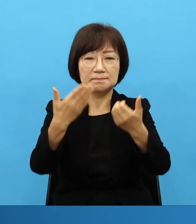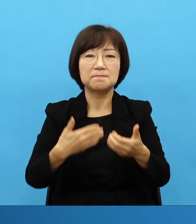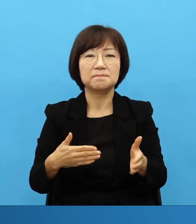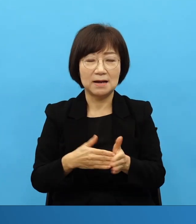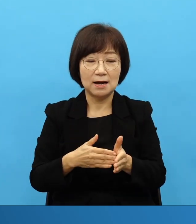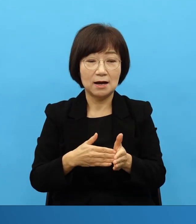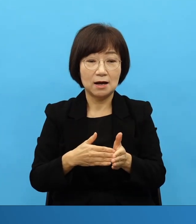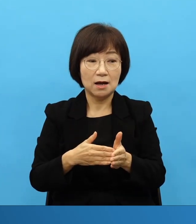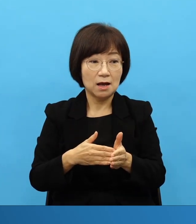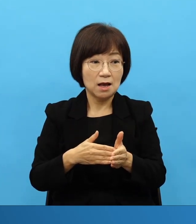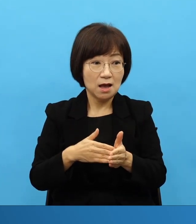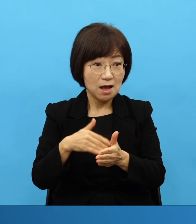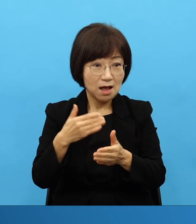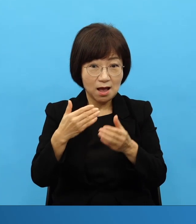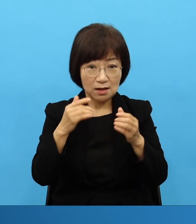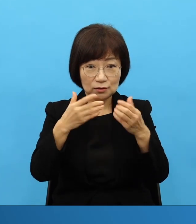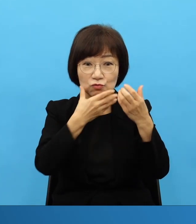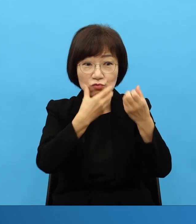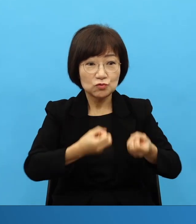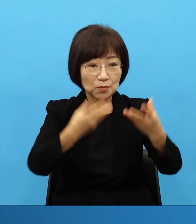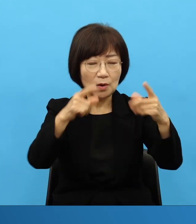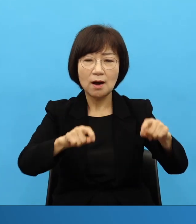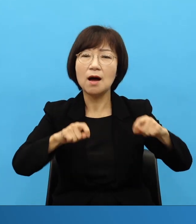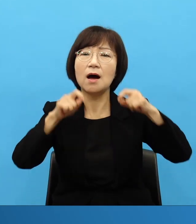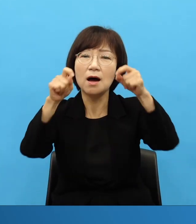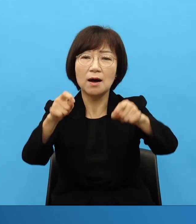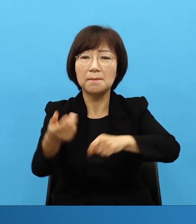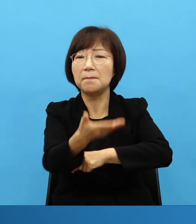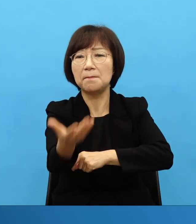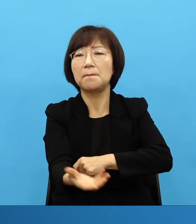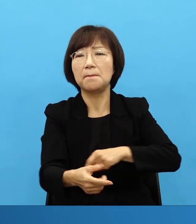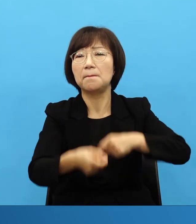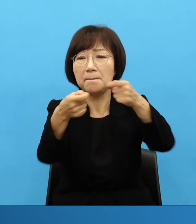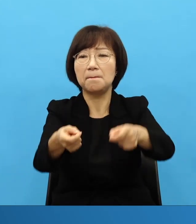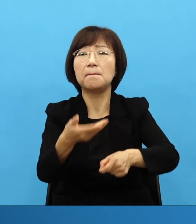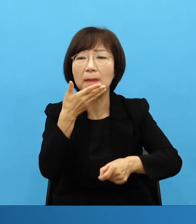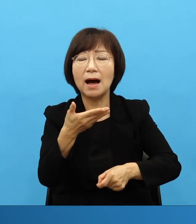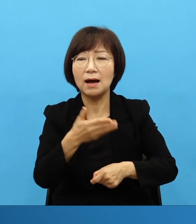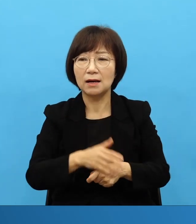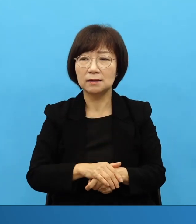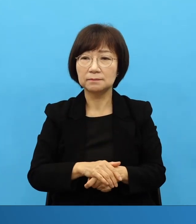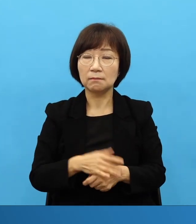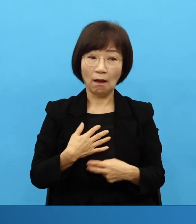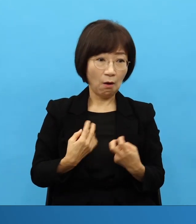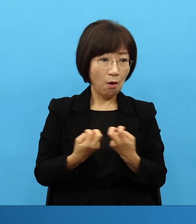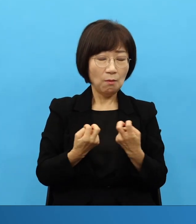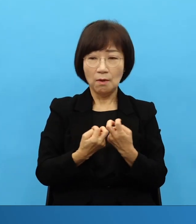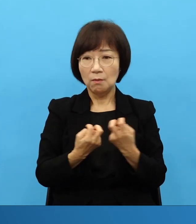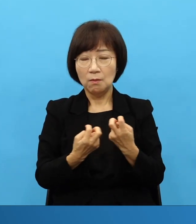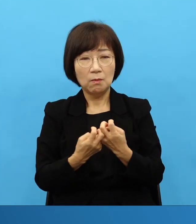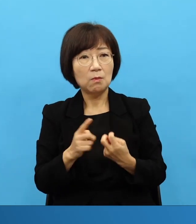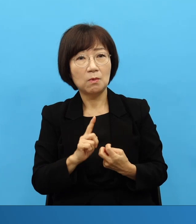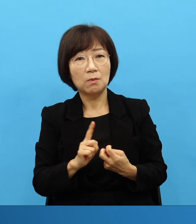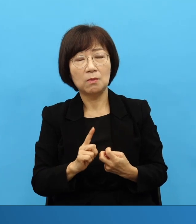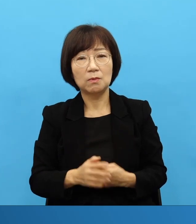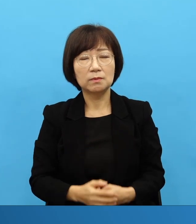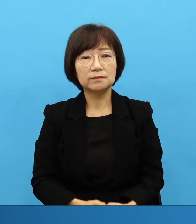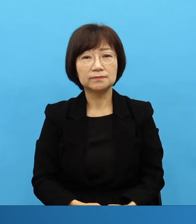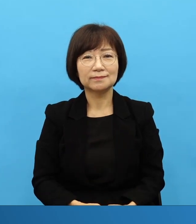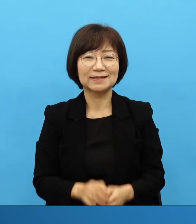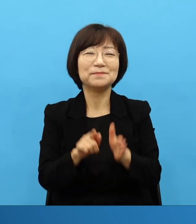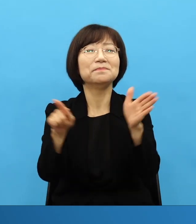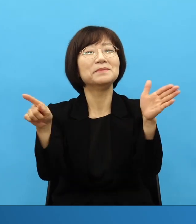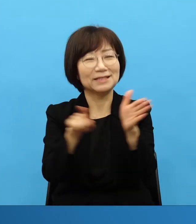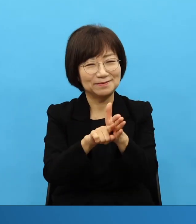You can receive this blessing as well. 어떻게 말입니까? But how can we 우리는 do that? 도저히 할 수 없는데 어떻게 받습니까? We can't do this on our own, so how can we do this? 믿음으로